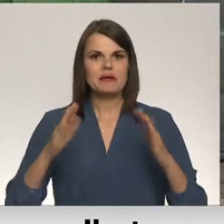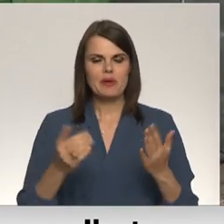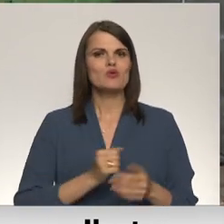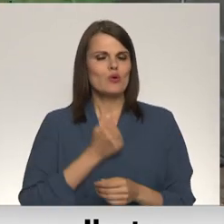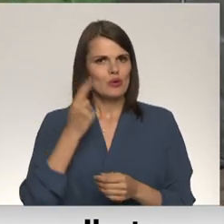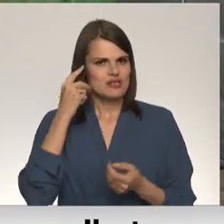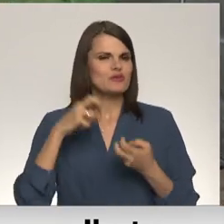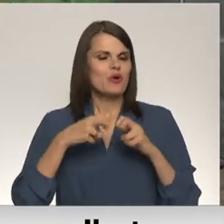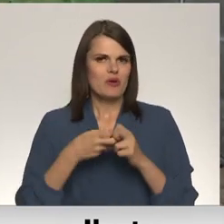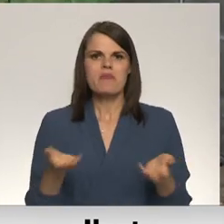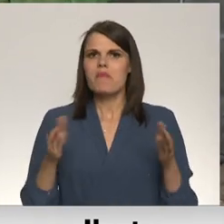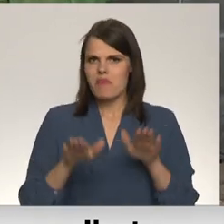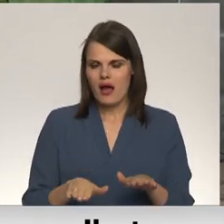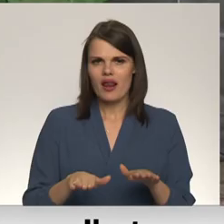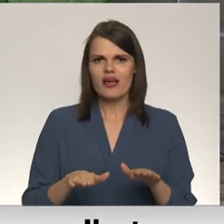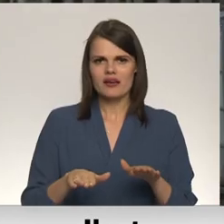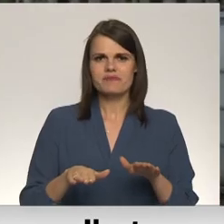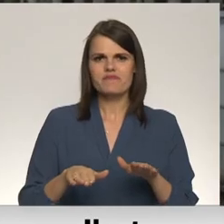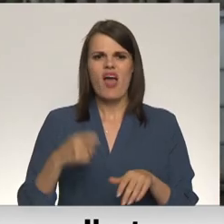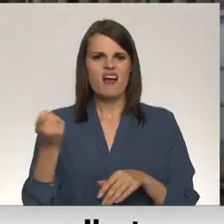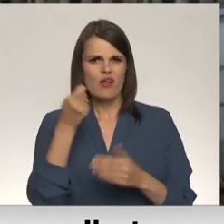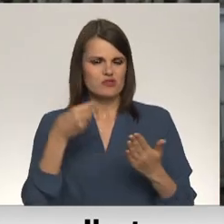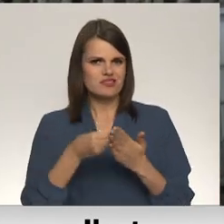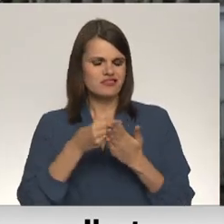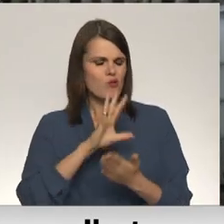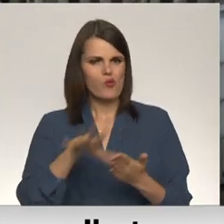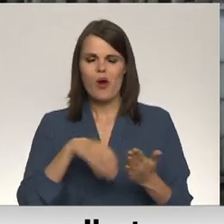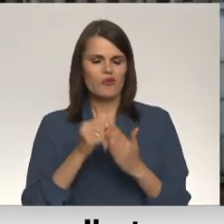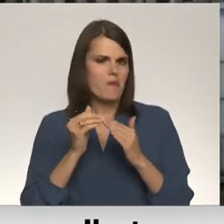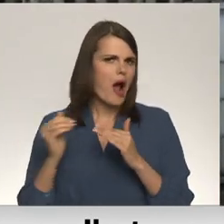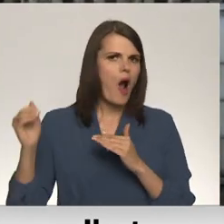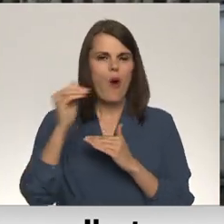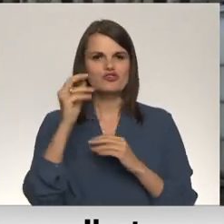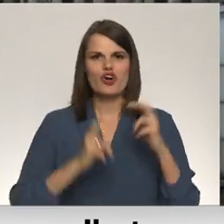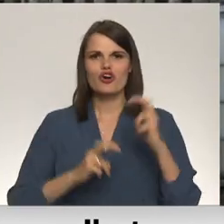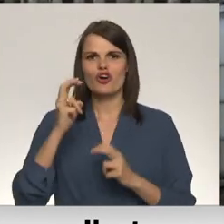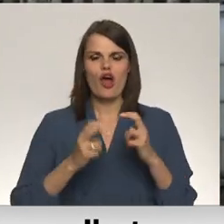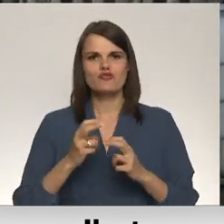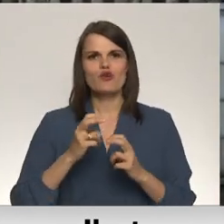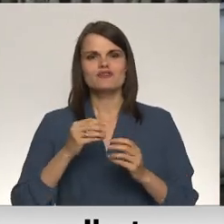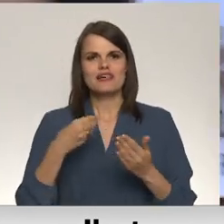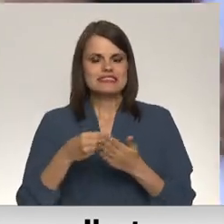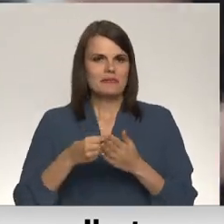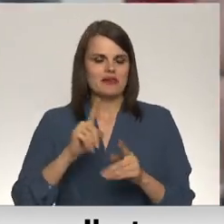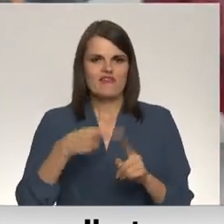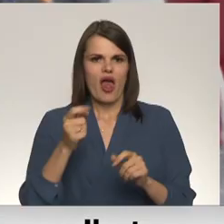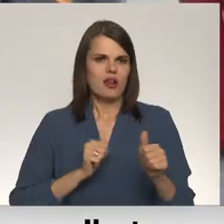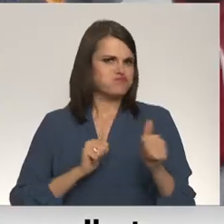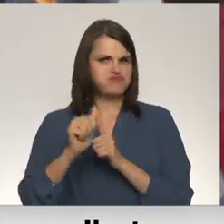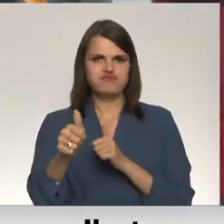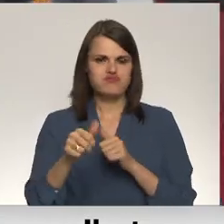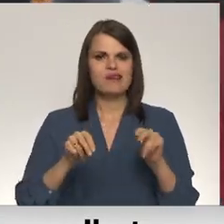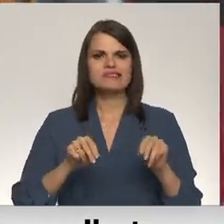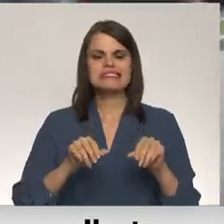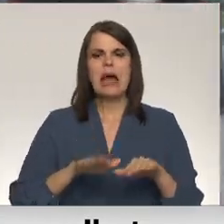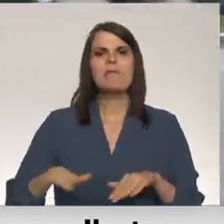izaicinājumi zemniekiem palikuši. Neraugoties to, ka graudu cenas joprojām ir augstas, ražošanas izmaksas pieaug daudz straujāk. Zemgalē